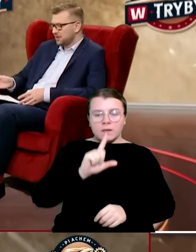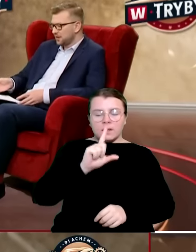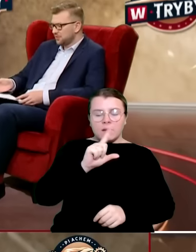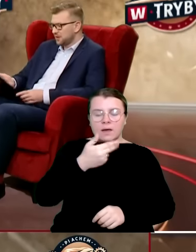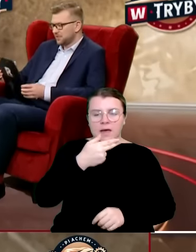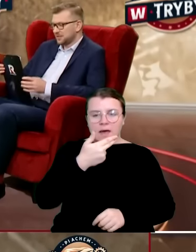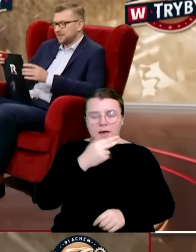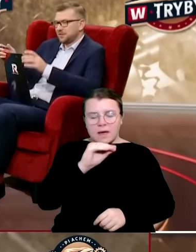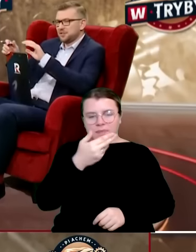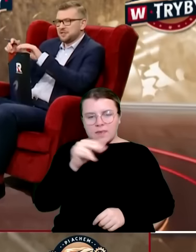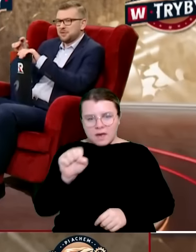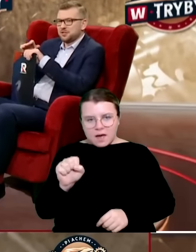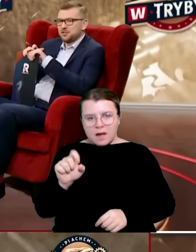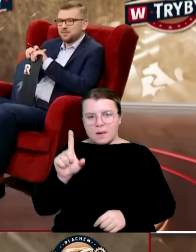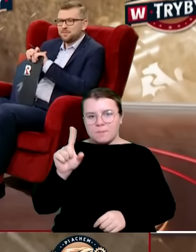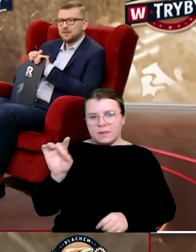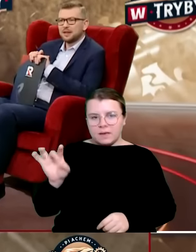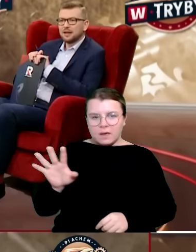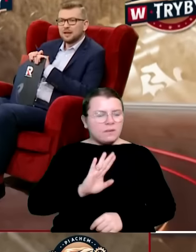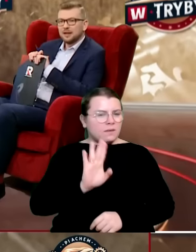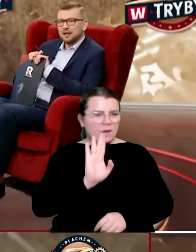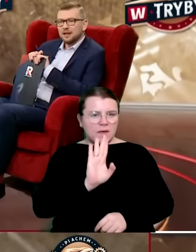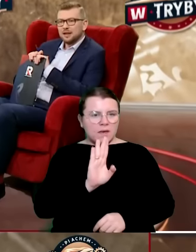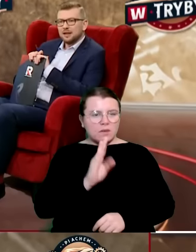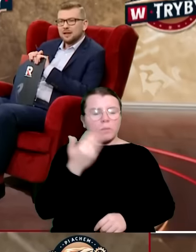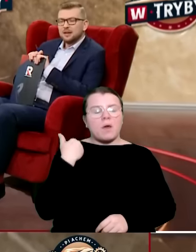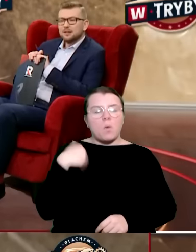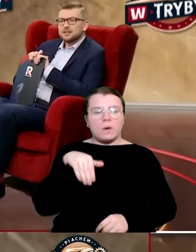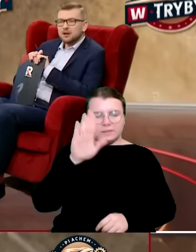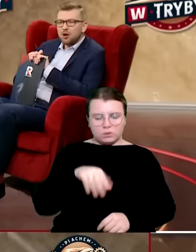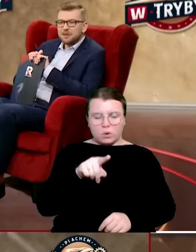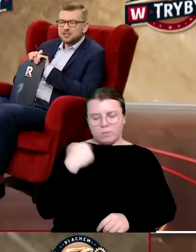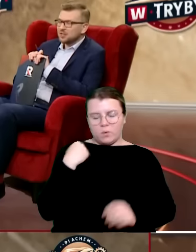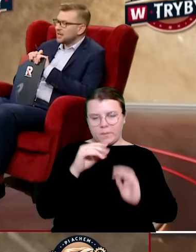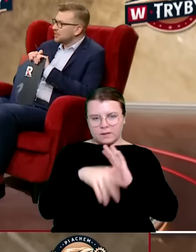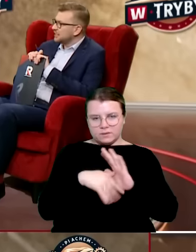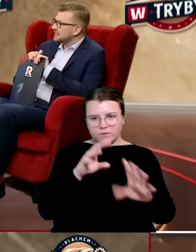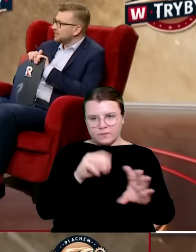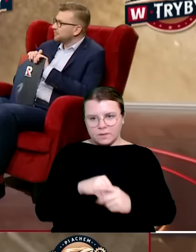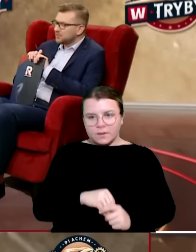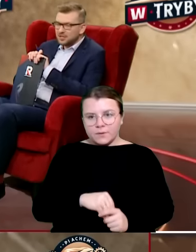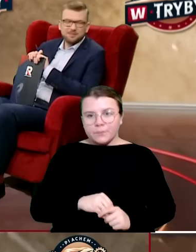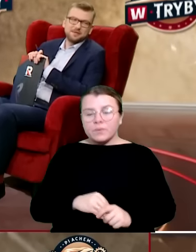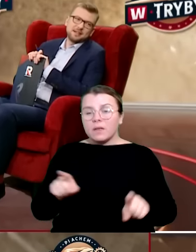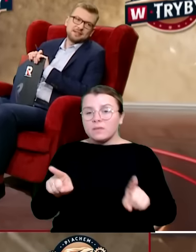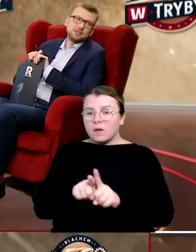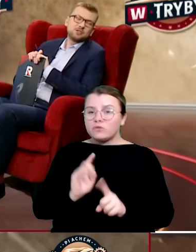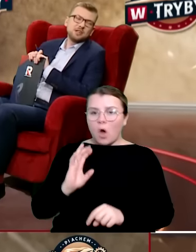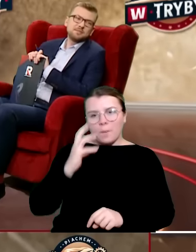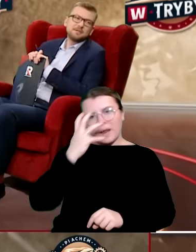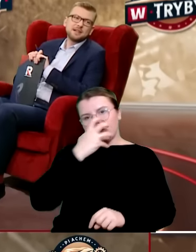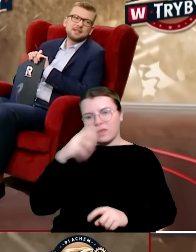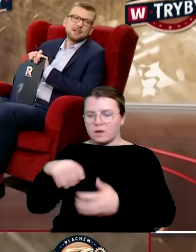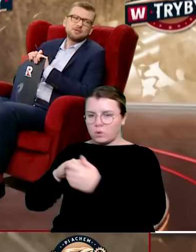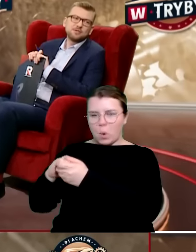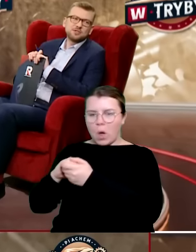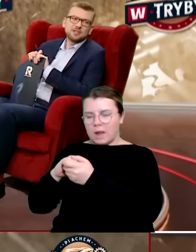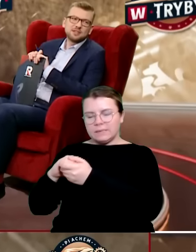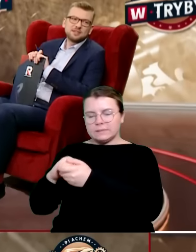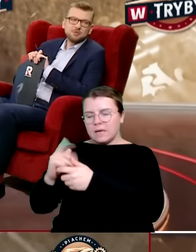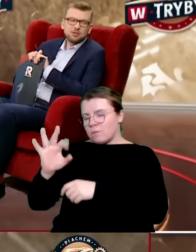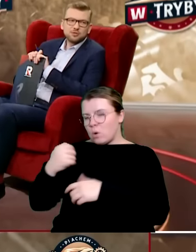doskonale chyba odnajduje Polska 2050. Bielska Białej nie, Białego Stop. No są obrażeni na koalicjantów, bo chcieliby więcej. No chcieliby więcej,